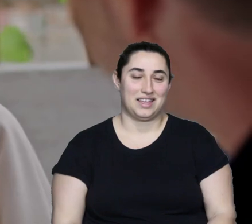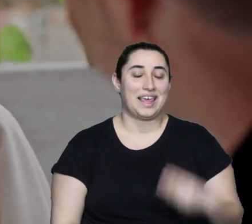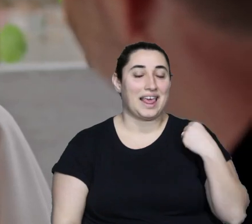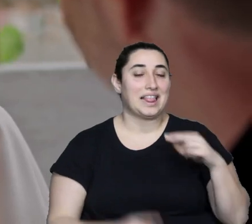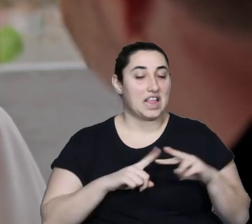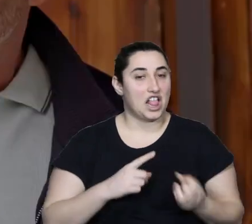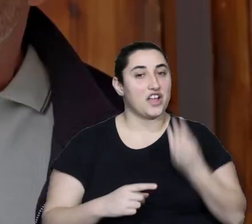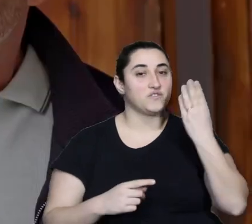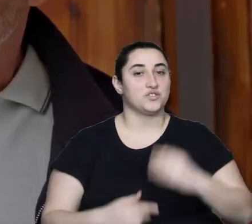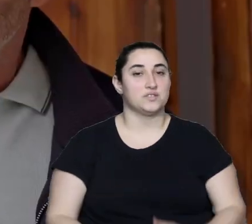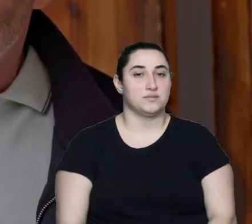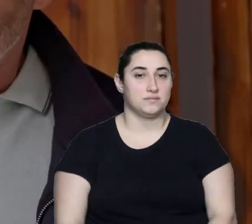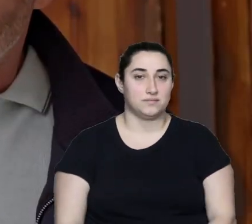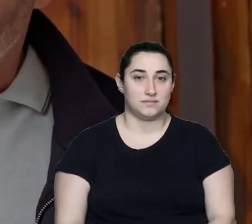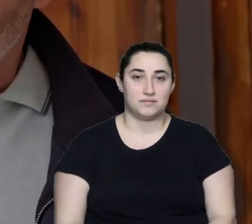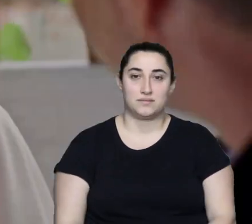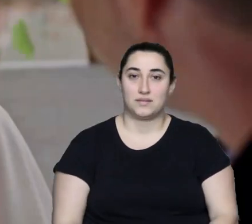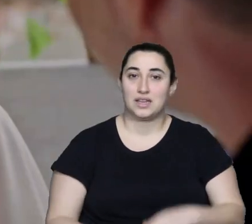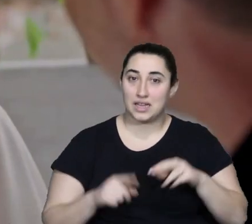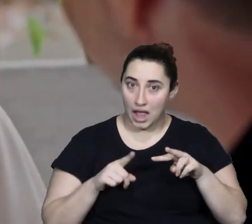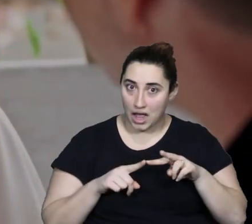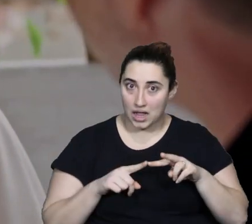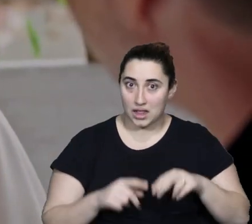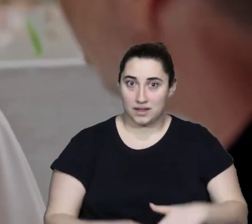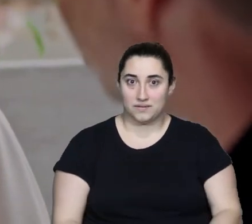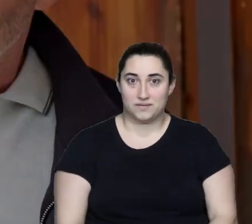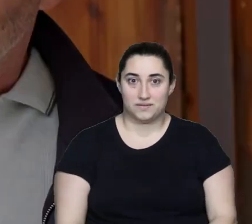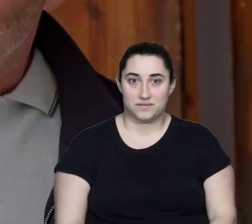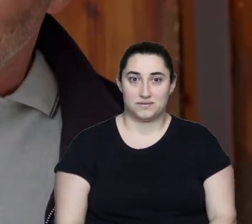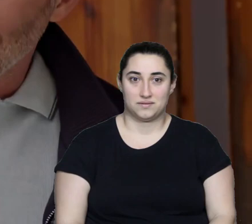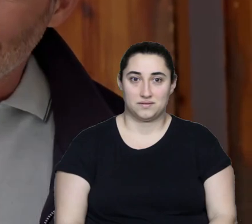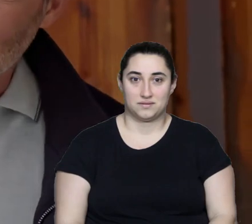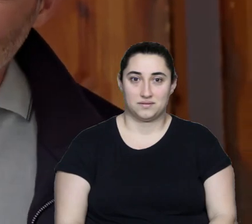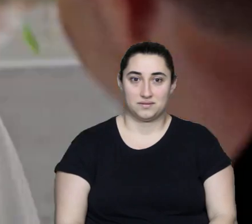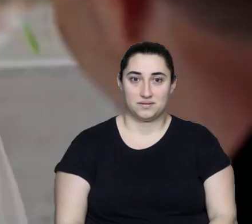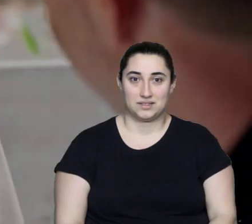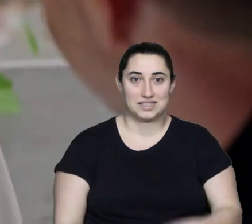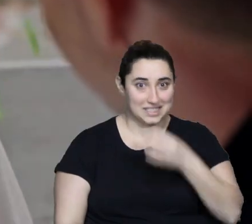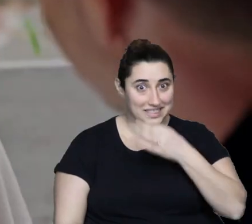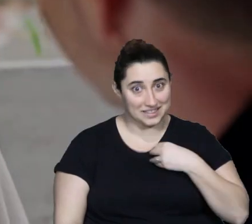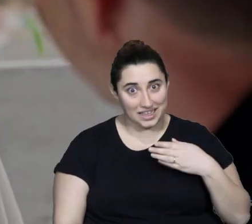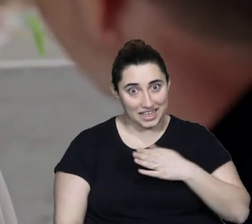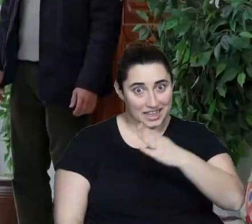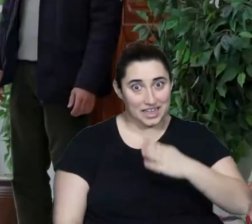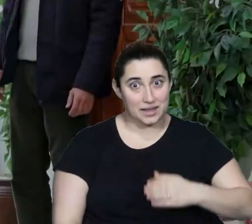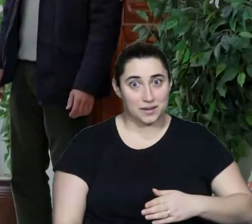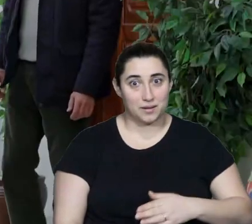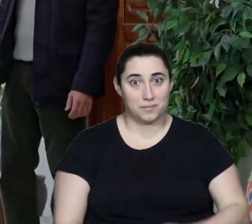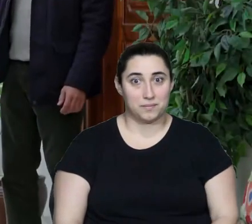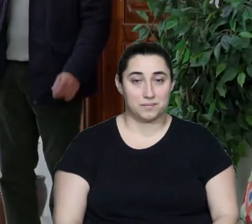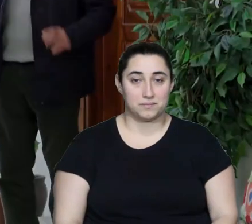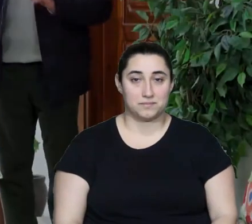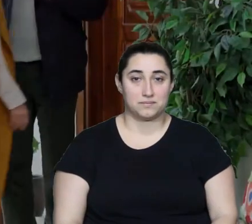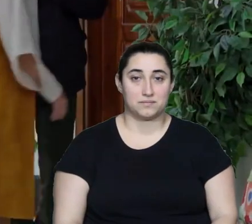var artık. Nalan. Nalan baş salladı. İbrahim gülümseyerek bakıyor. Müsaade edersen geçelim. Ha.